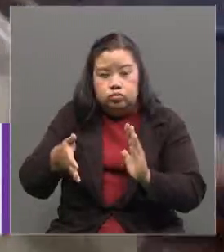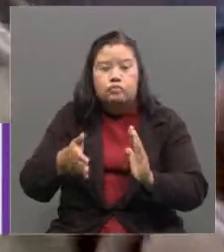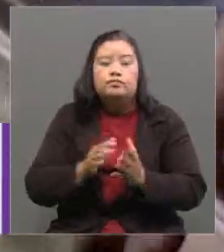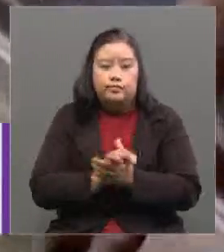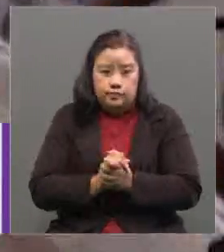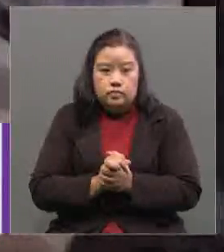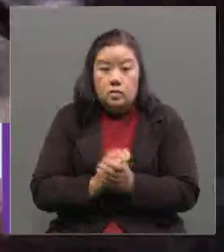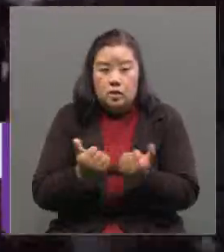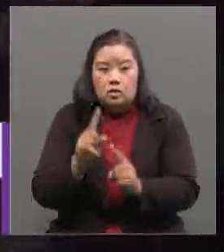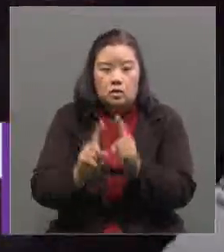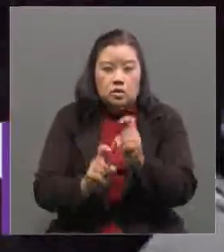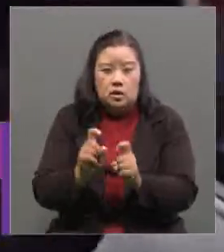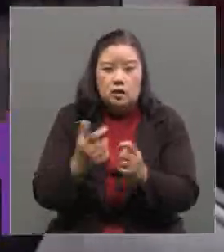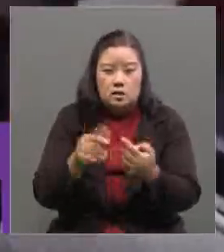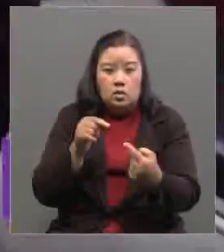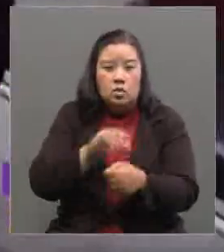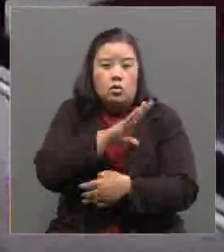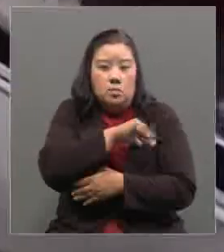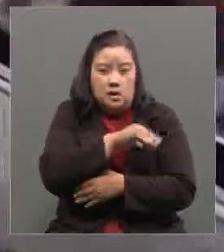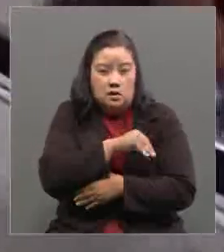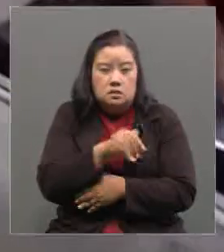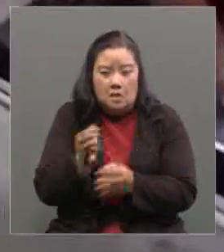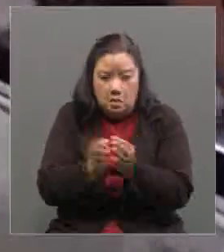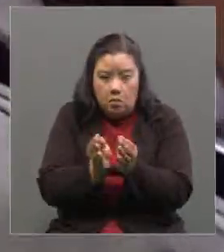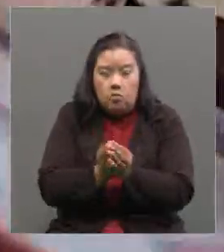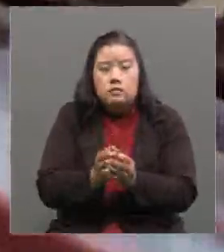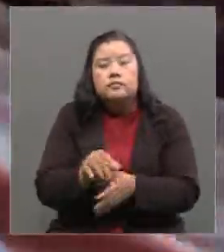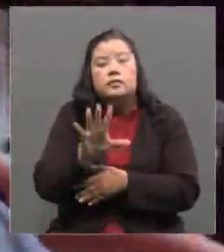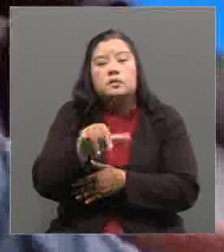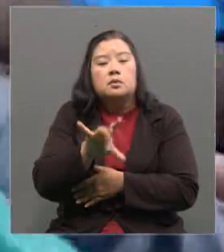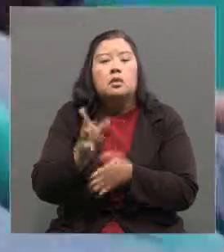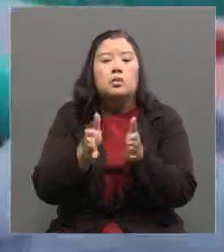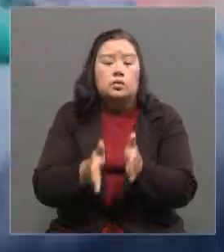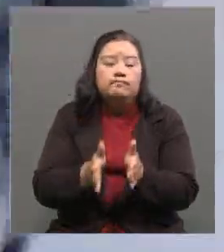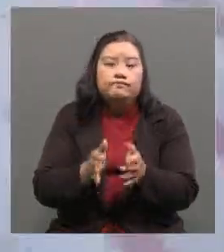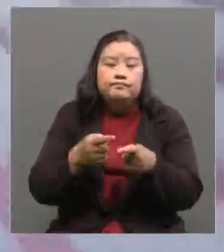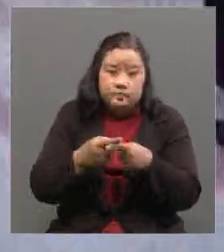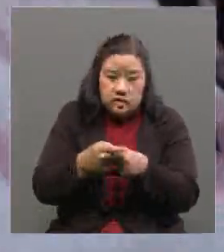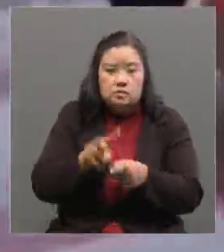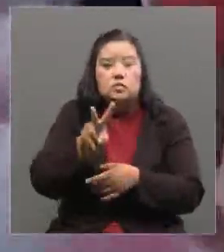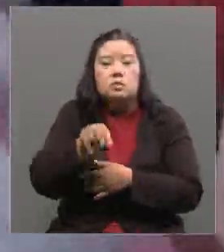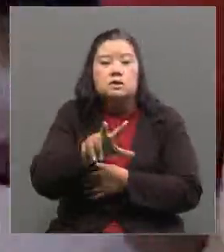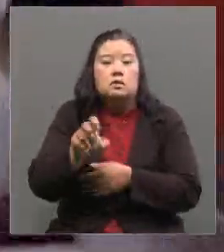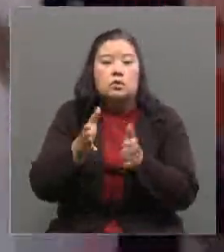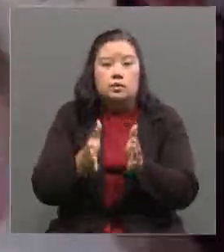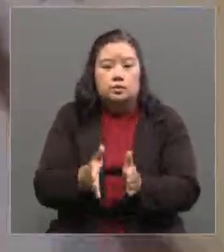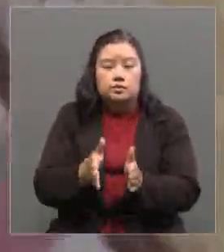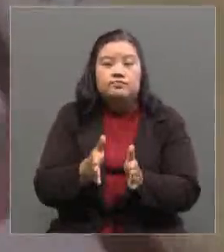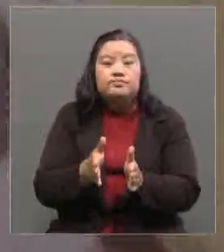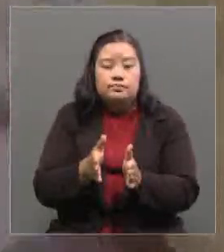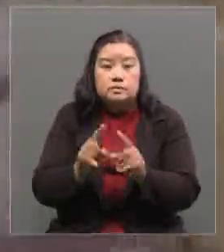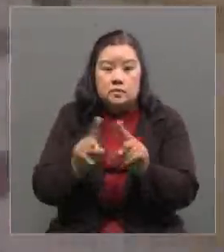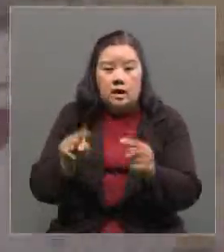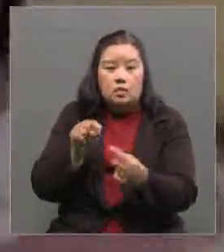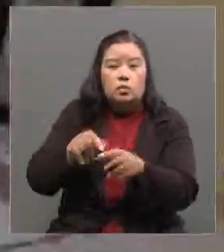เนื่องทำให้มีผู้เสียชีวิตในปาเลสไตน์เป็นจำนวนเพิ่มขึ้นถึง5,800คนบาดเจ็บอีก 2,300คนขณะที่